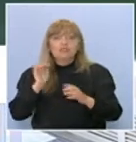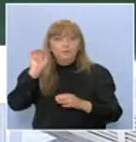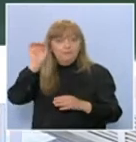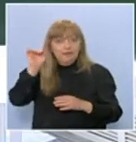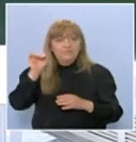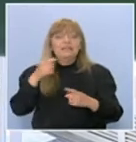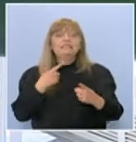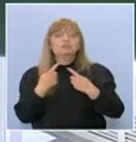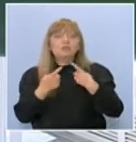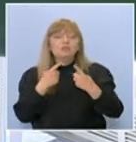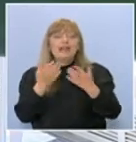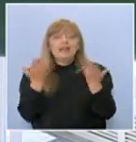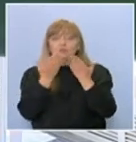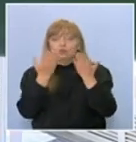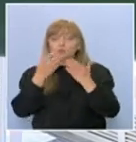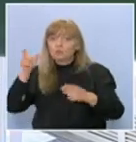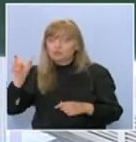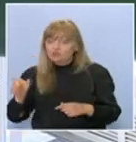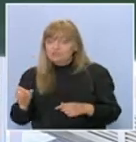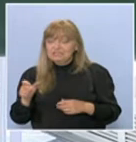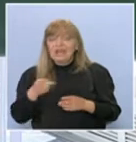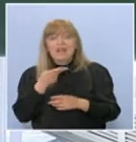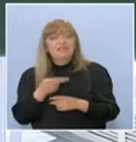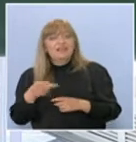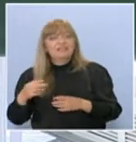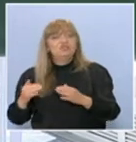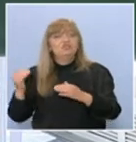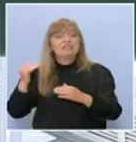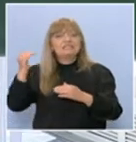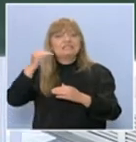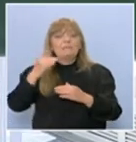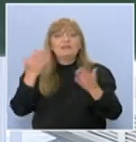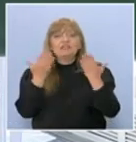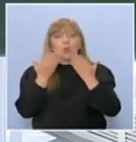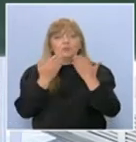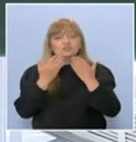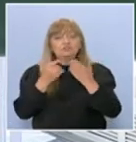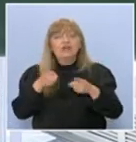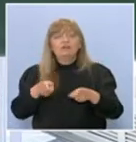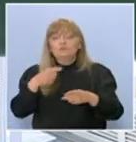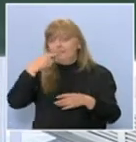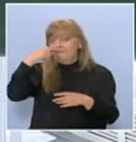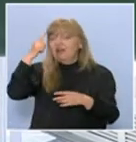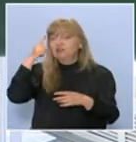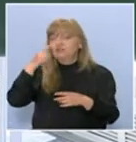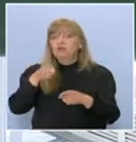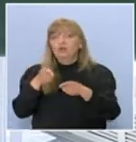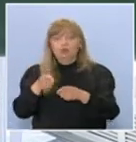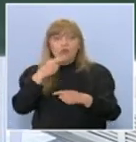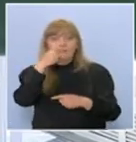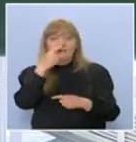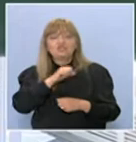с учениците на различна степен на образованието, ми е изключително важен. И той е важен и за